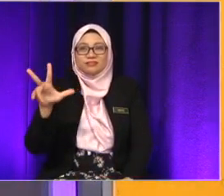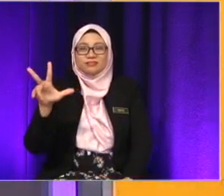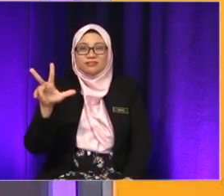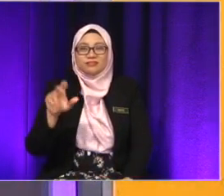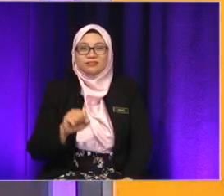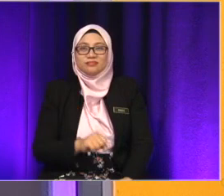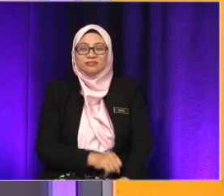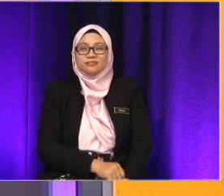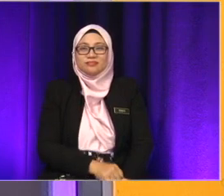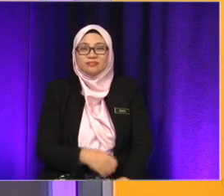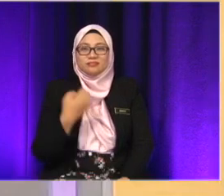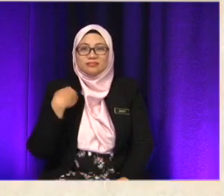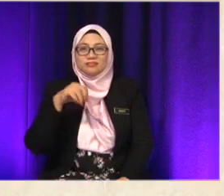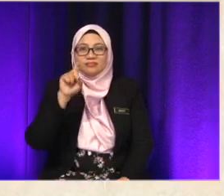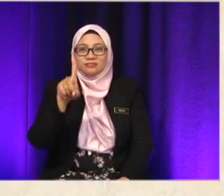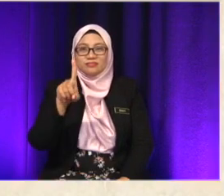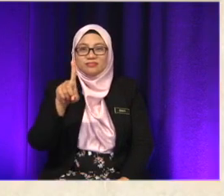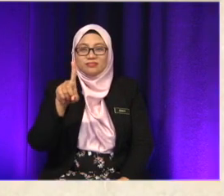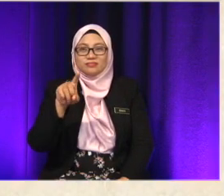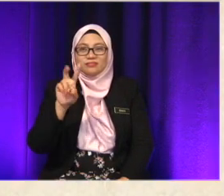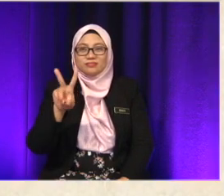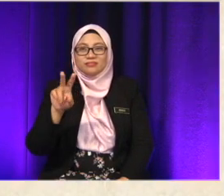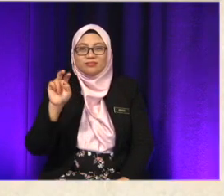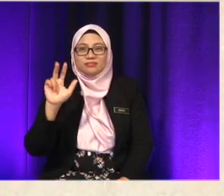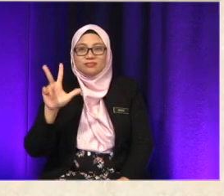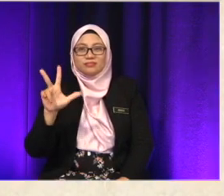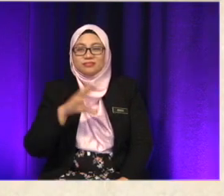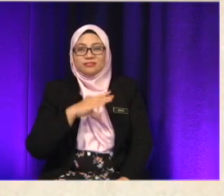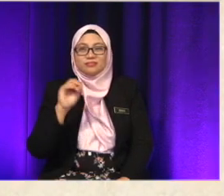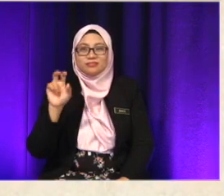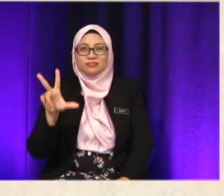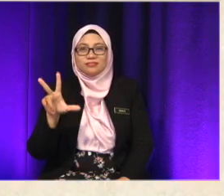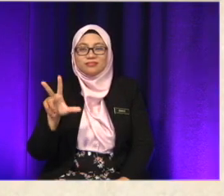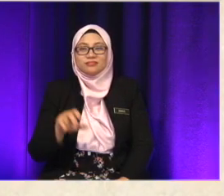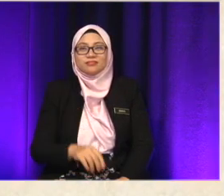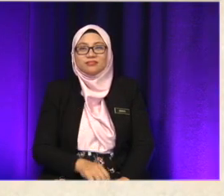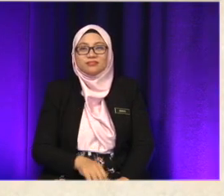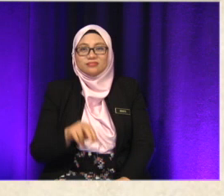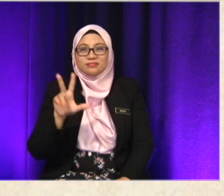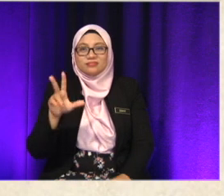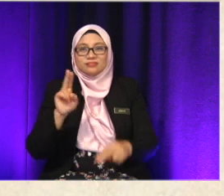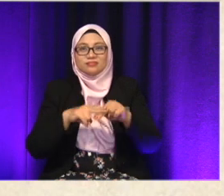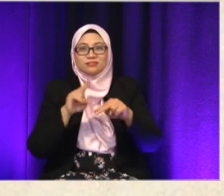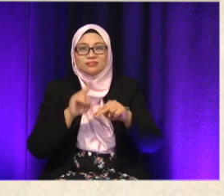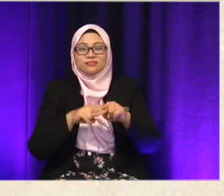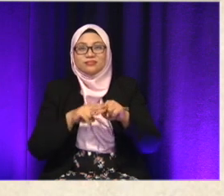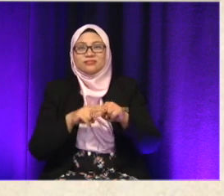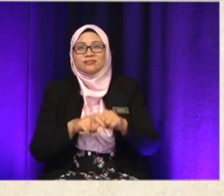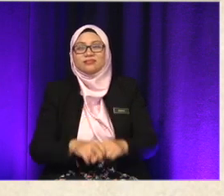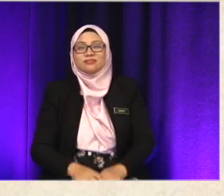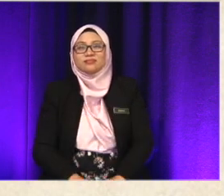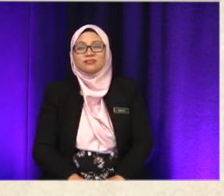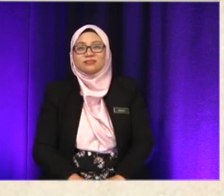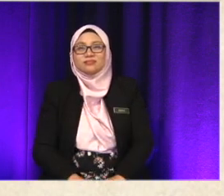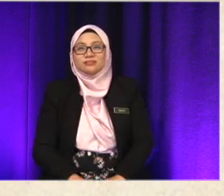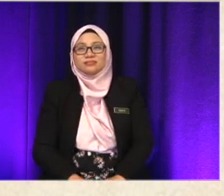3. Dia ada 1 2 dan 3. Sini je. Ada 3 kedudukan dia. Ataupun ada berapa?